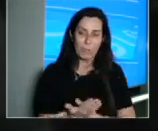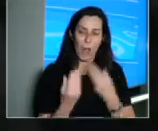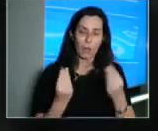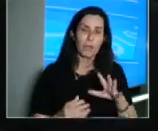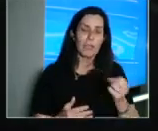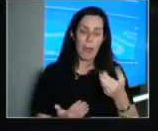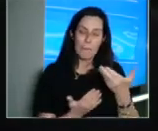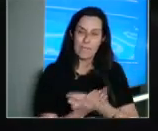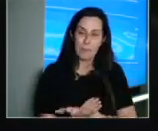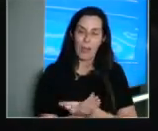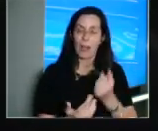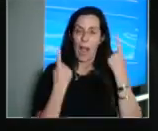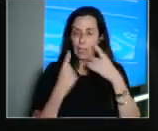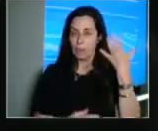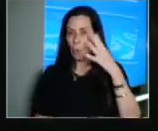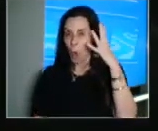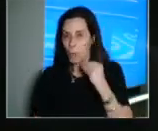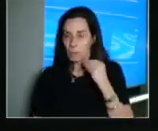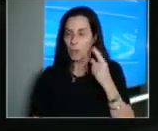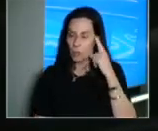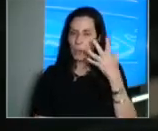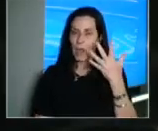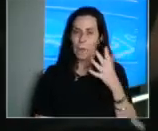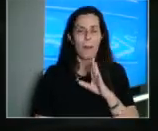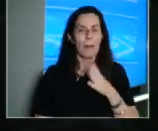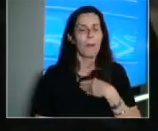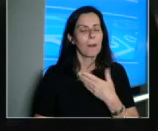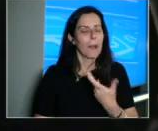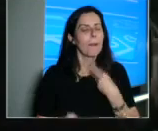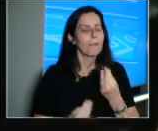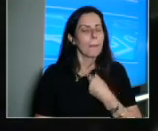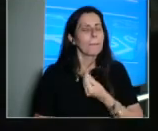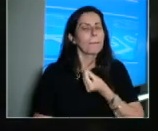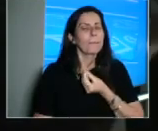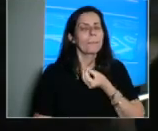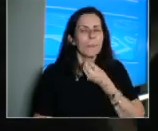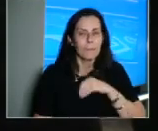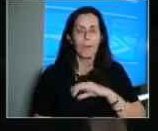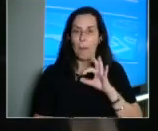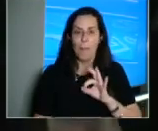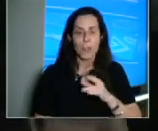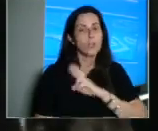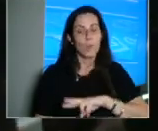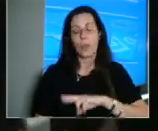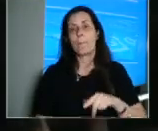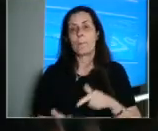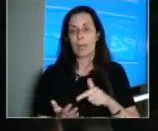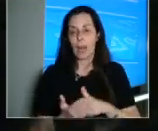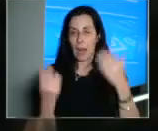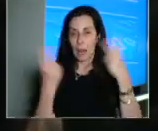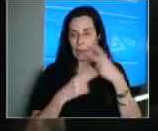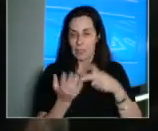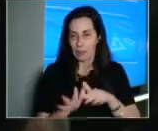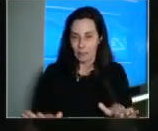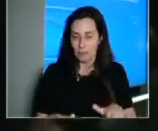כי אם המסמך הזה, רק הציבור החרדי היה מרוצה. אתה יודע כמה צפרדעים אני בולע ככה ברוח הפסח, צפרדעים, בעקבות המסמך של